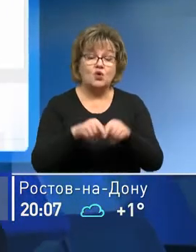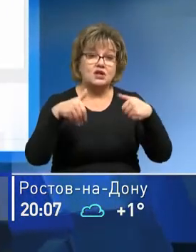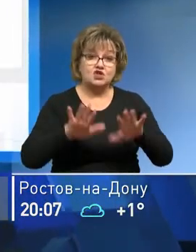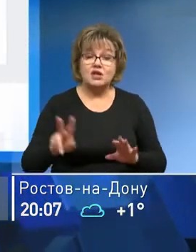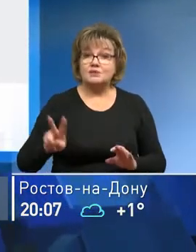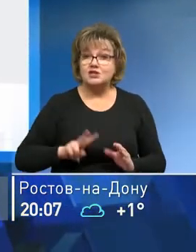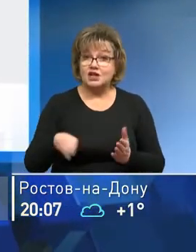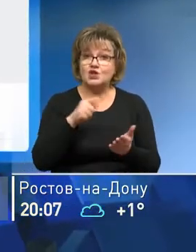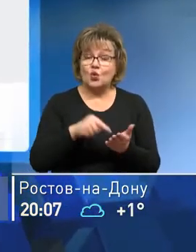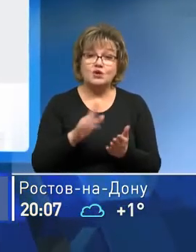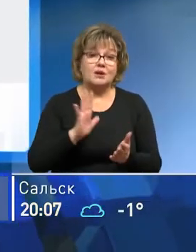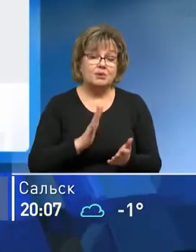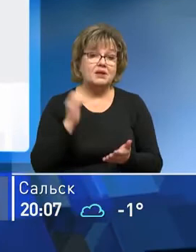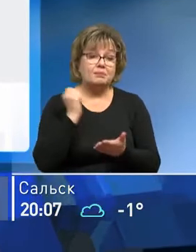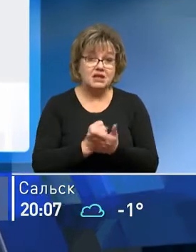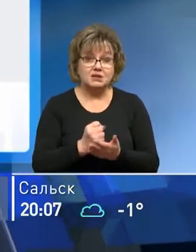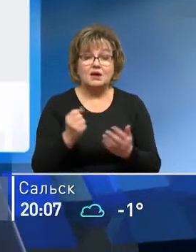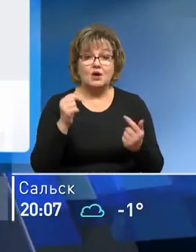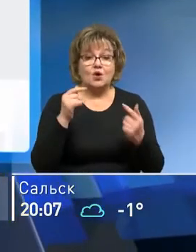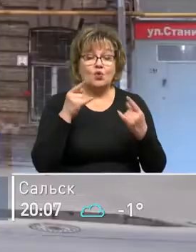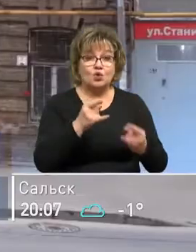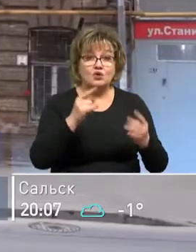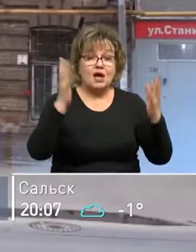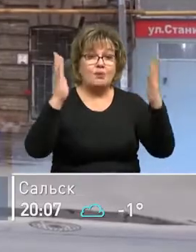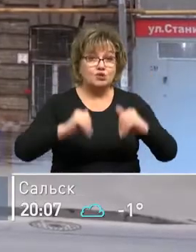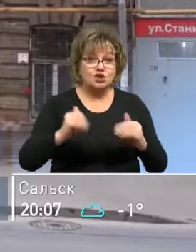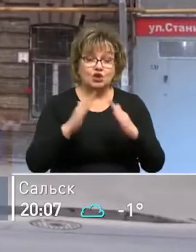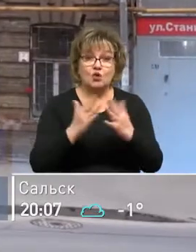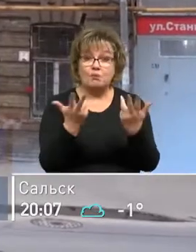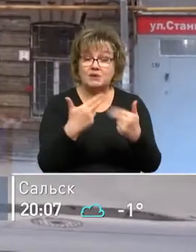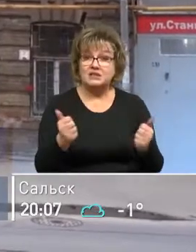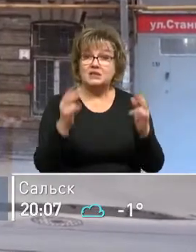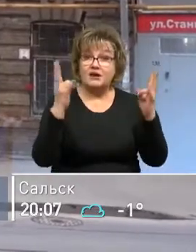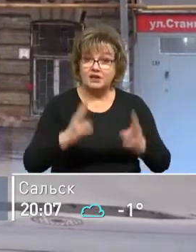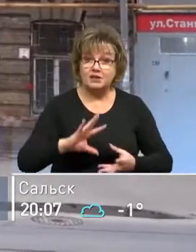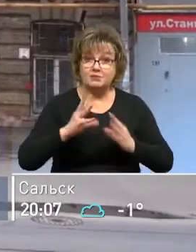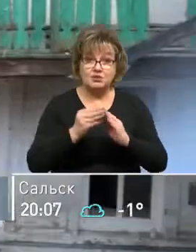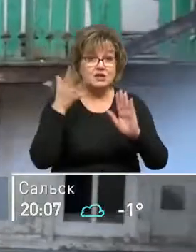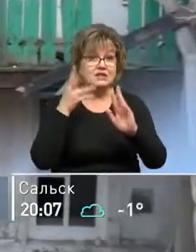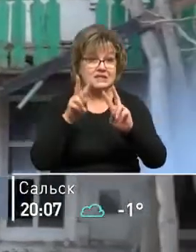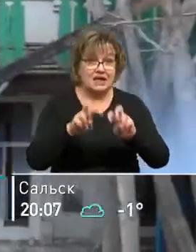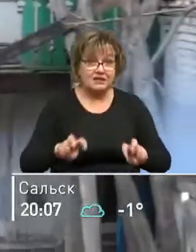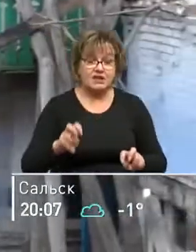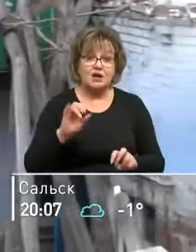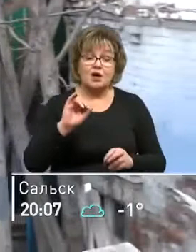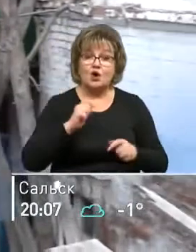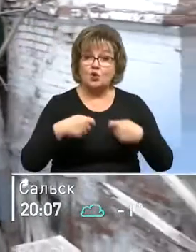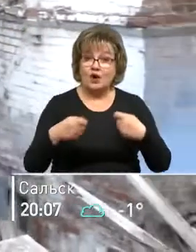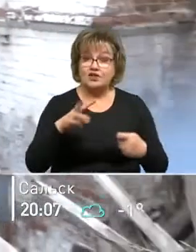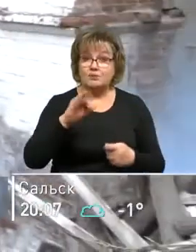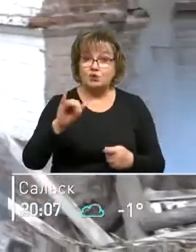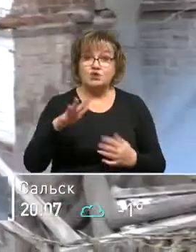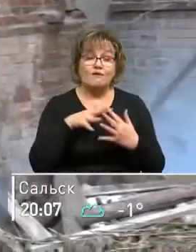администрации города было принято в связи с угрозой обрушения дом признан аварийным по результатам исследования руководитель миус фронт а